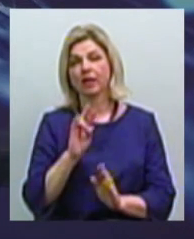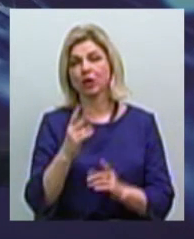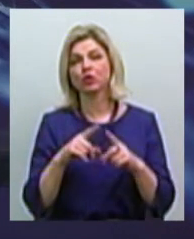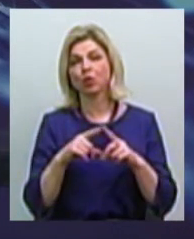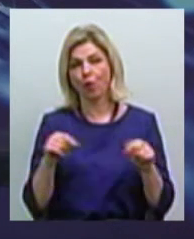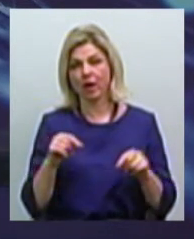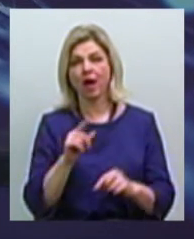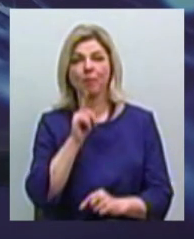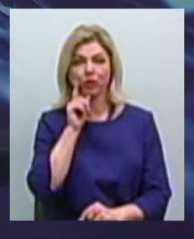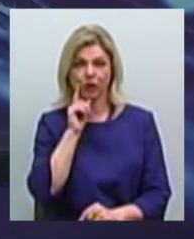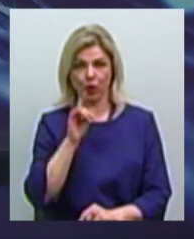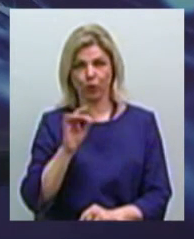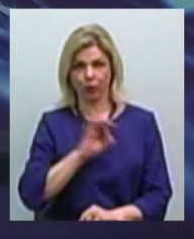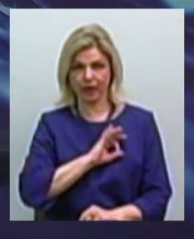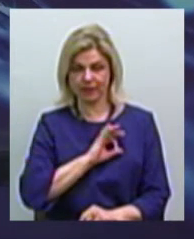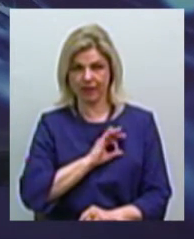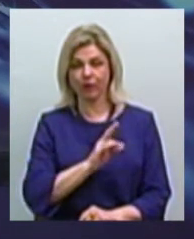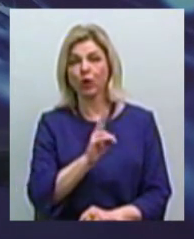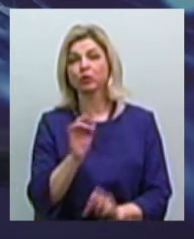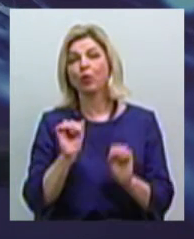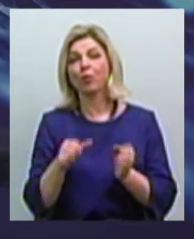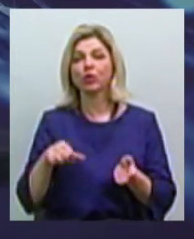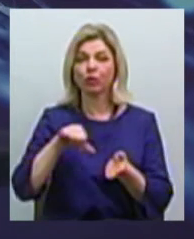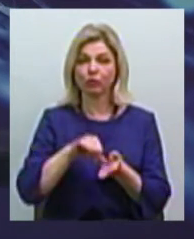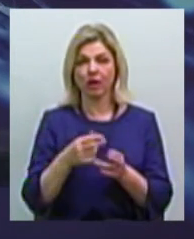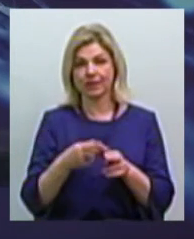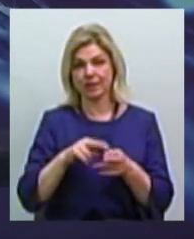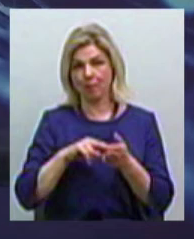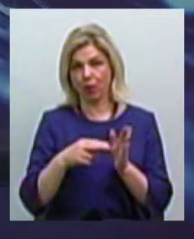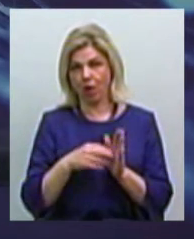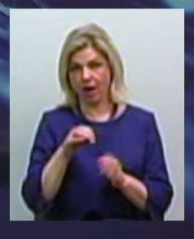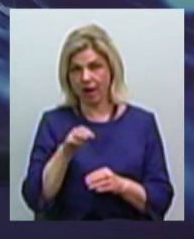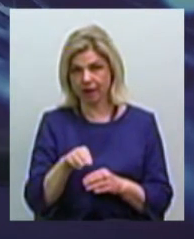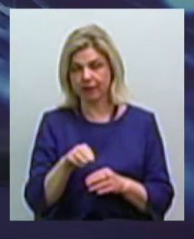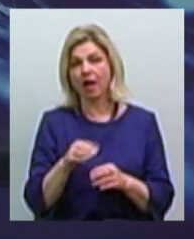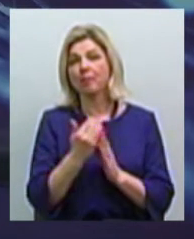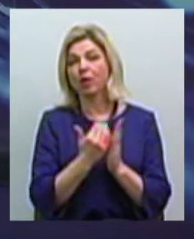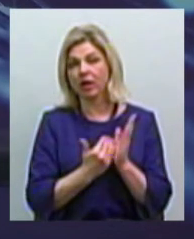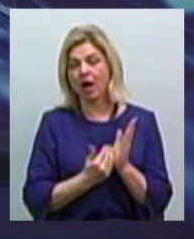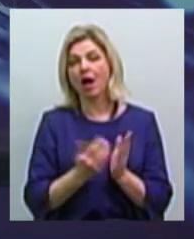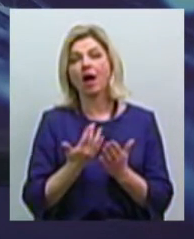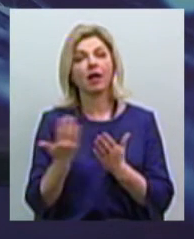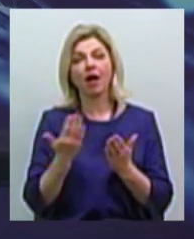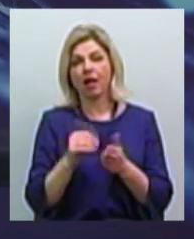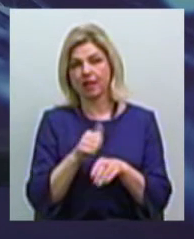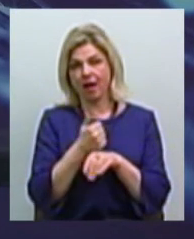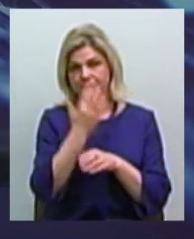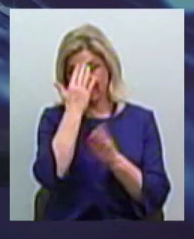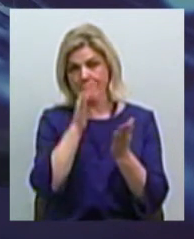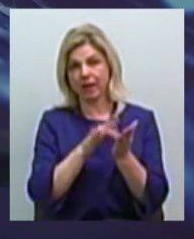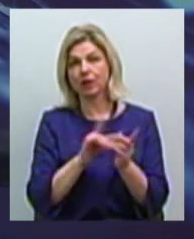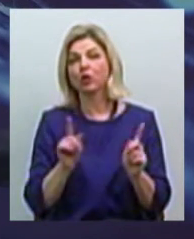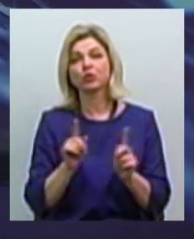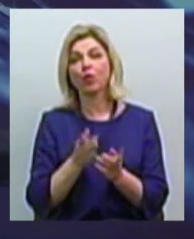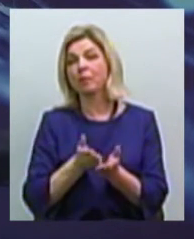пара юристів». Хто може долучитись до цього проєкту, яка його головна мета і на що він